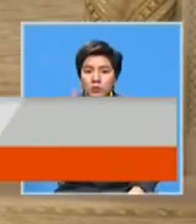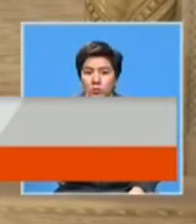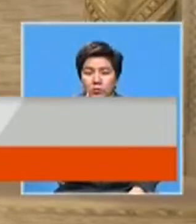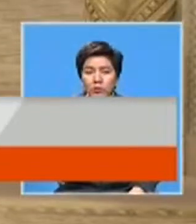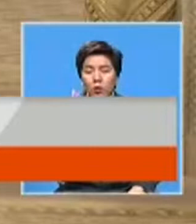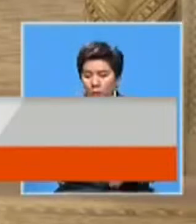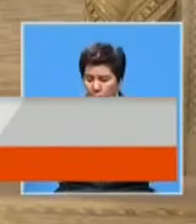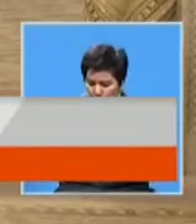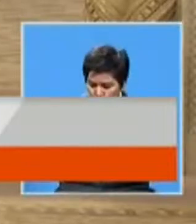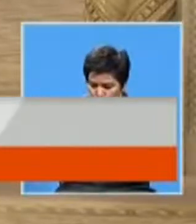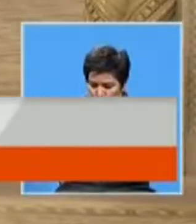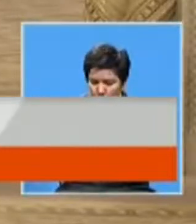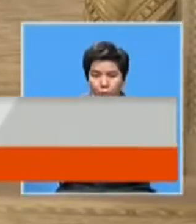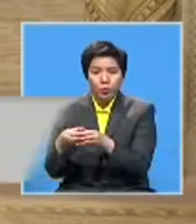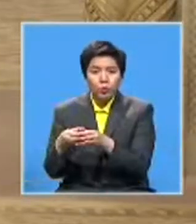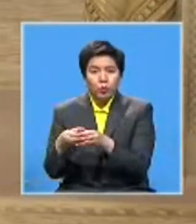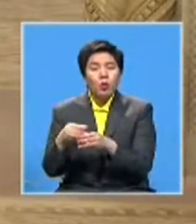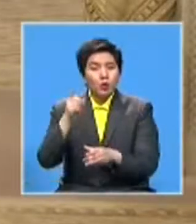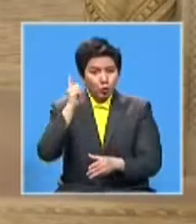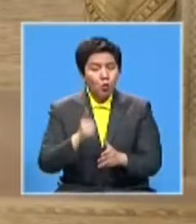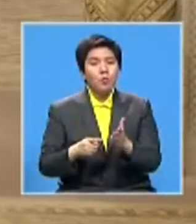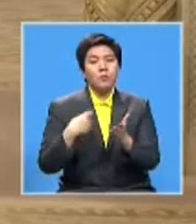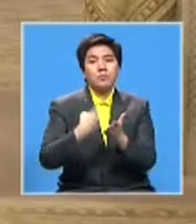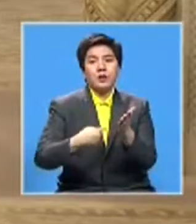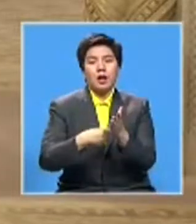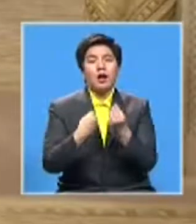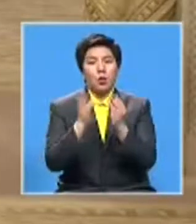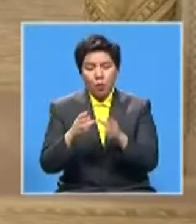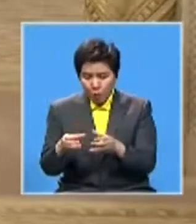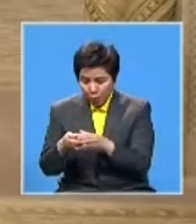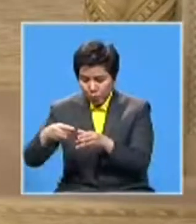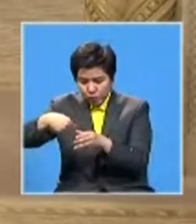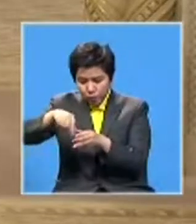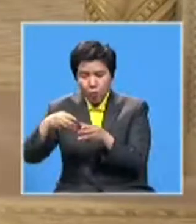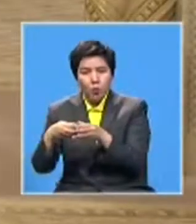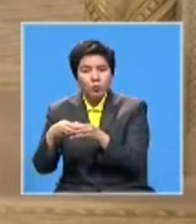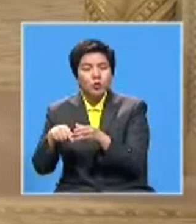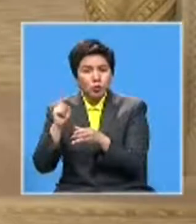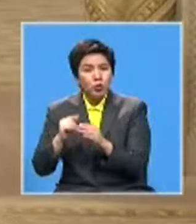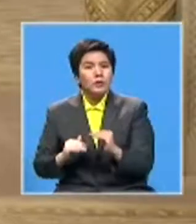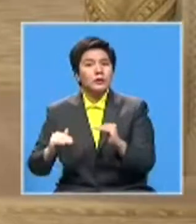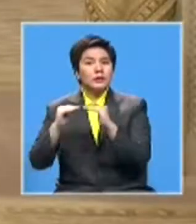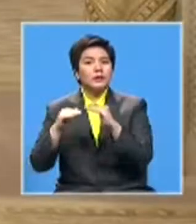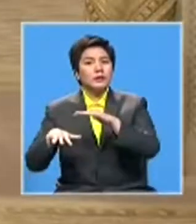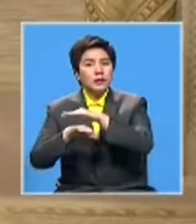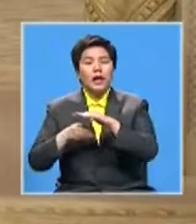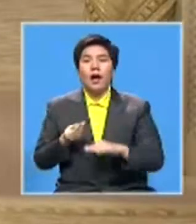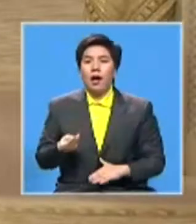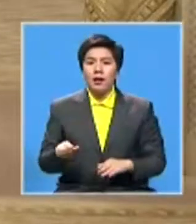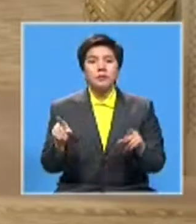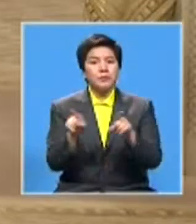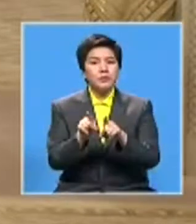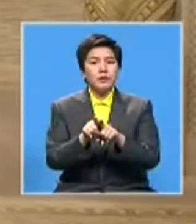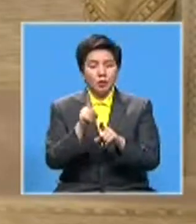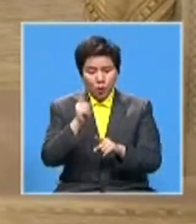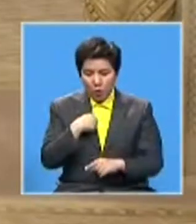เสียงข้างน้อยนะเพราะนั้นจำเป็นต้องมีหลักประกันให้เสียงข้างน้อยด้วยนะครับให้เขาได้รับสิทธิขั้นพื้นฐานแล้วก็ต้อง